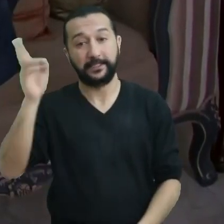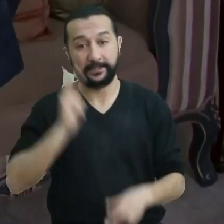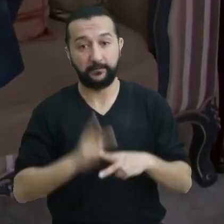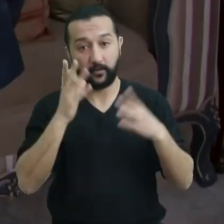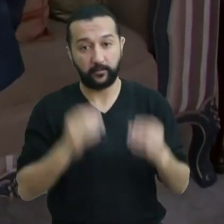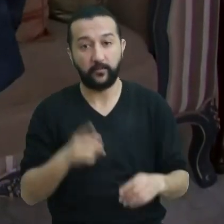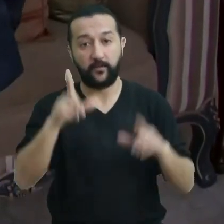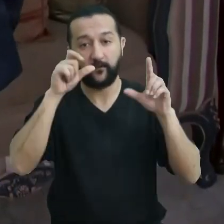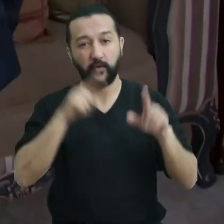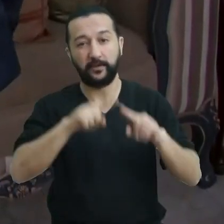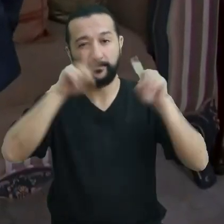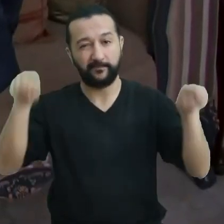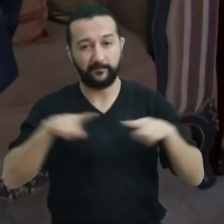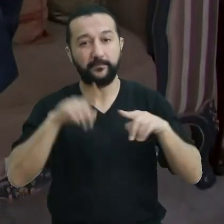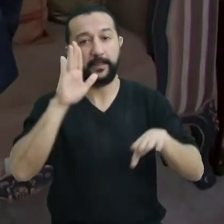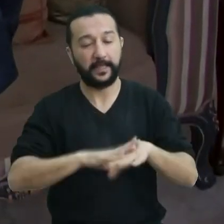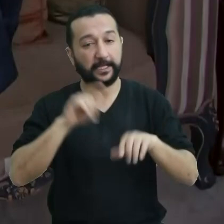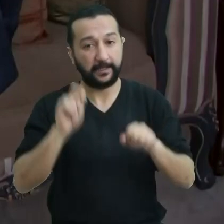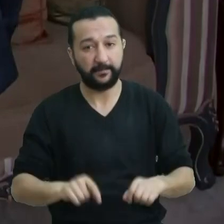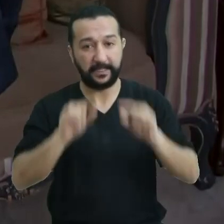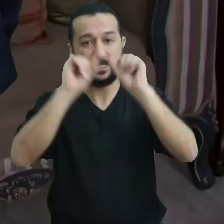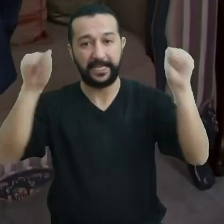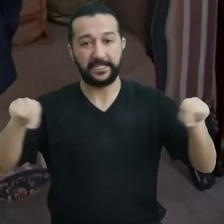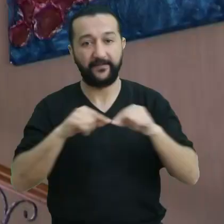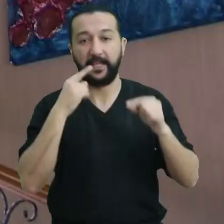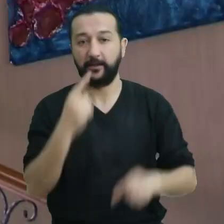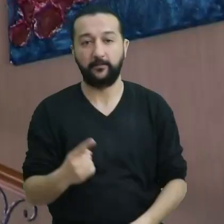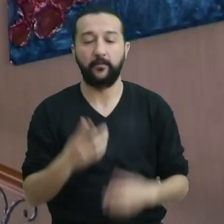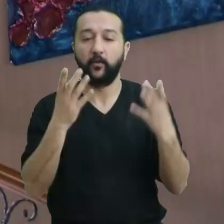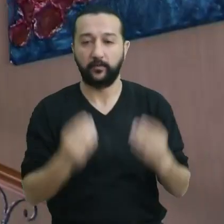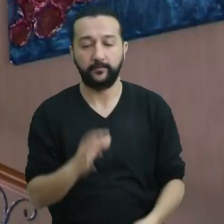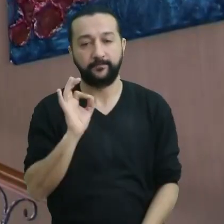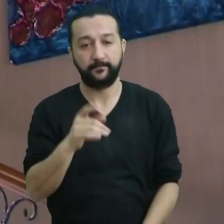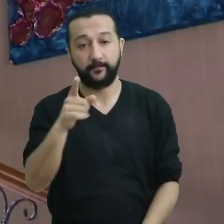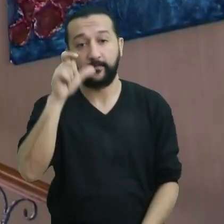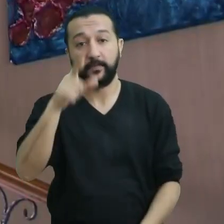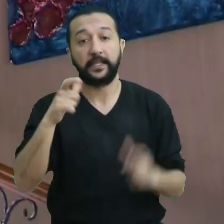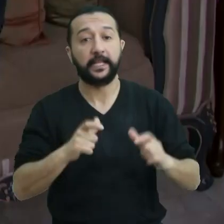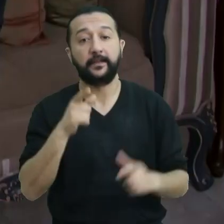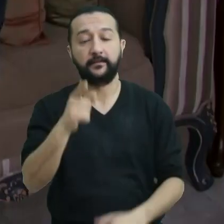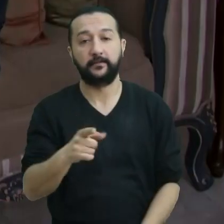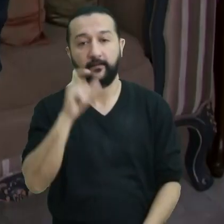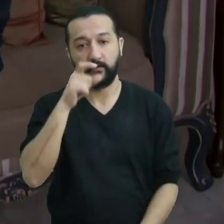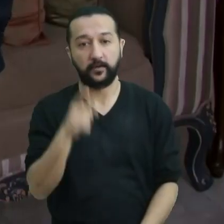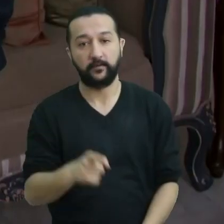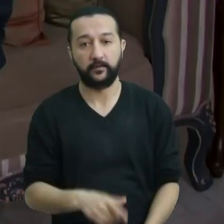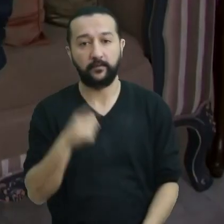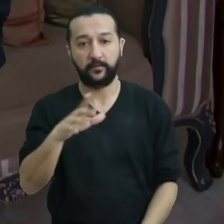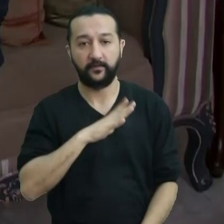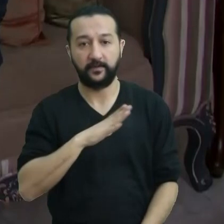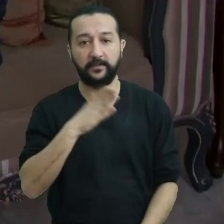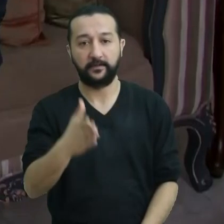önce. Fotoğrafı diyorum, çerçeveletelim diyordum ben. He, fotoğraf nereye dur? Fotoğraf